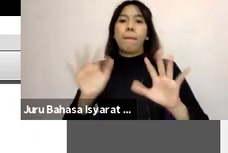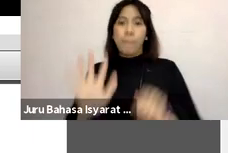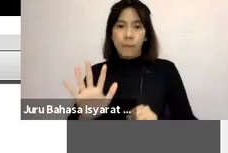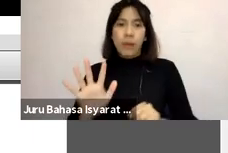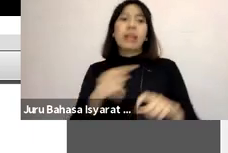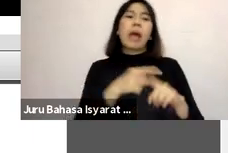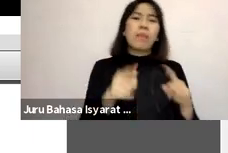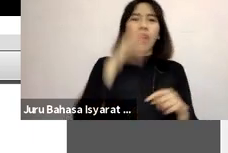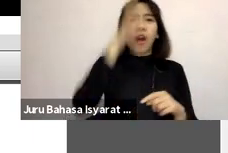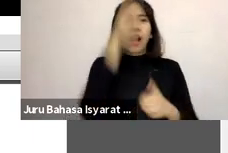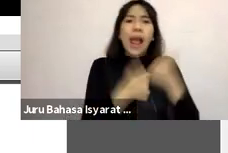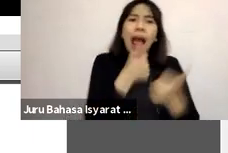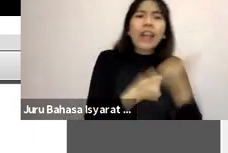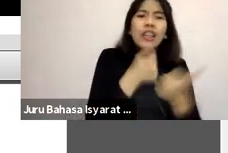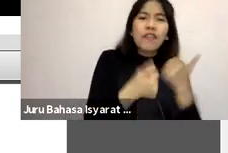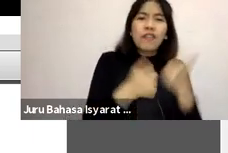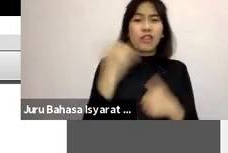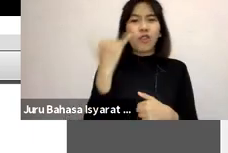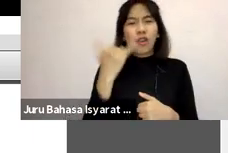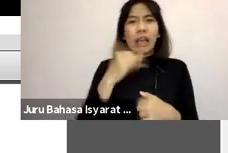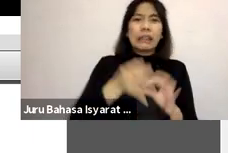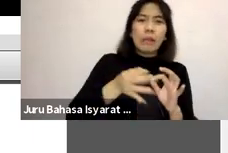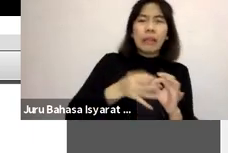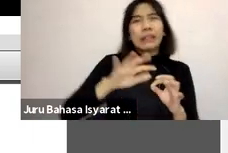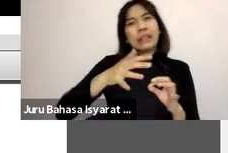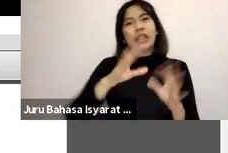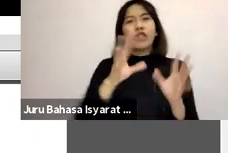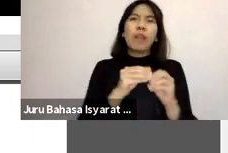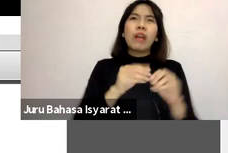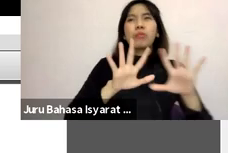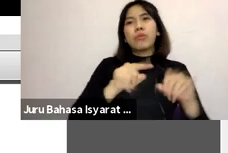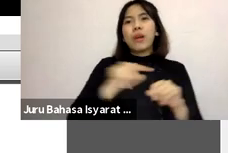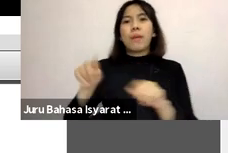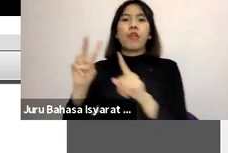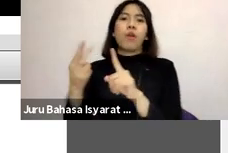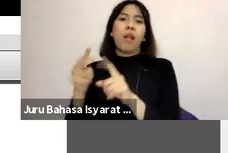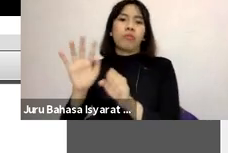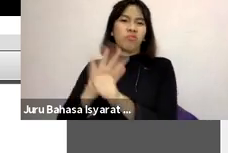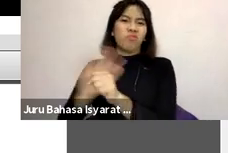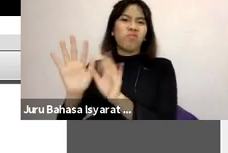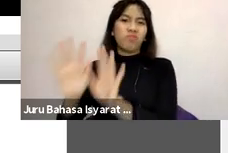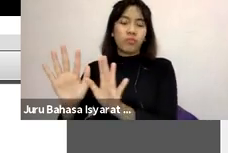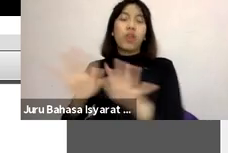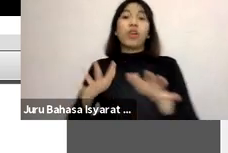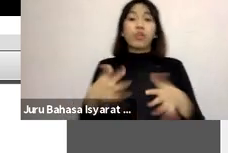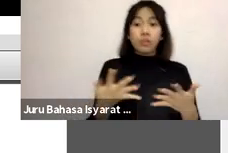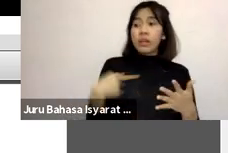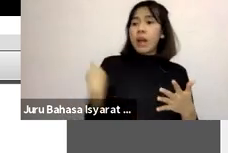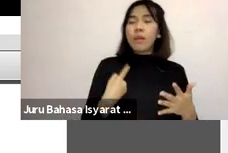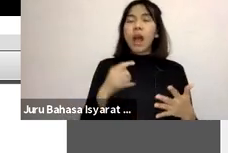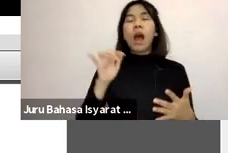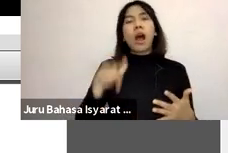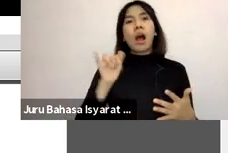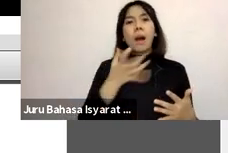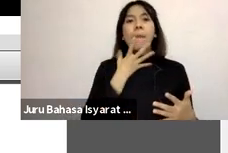itu yang aktif Nah petanya dengan itu juga kami menjadi maklum bahwa ada